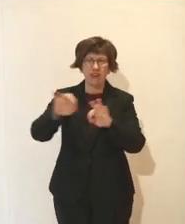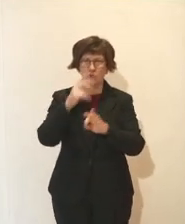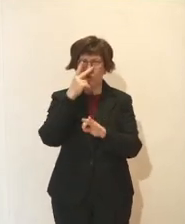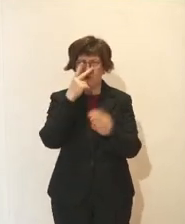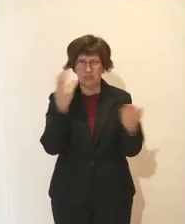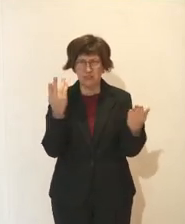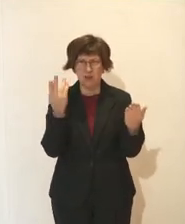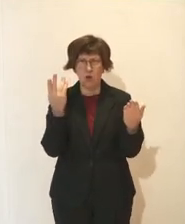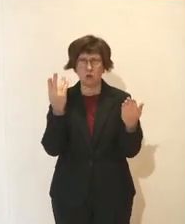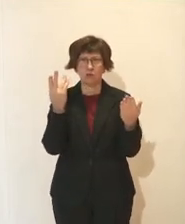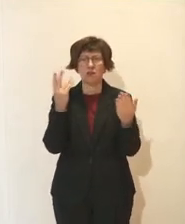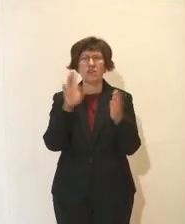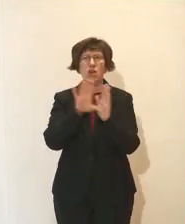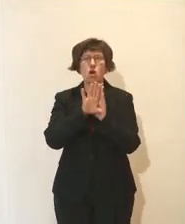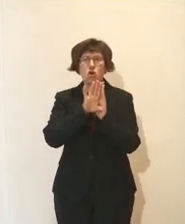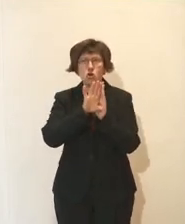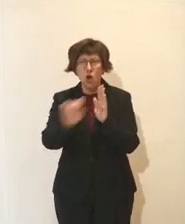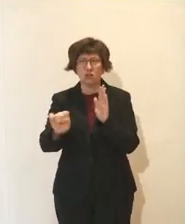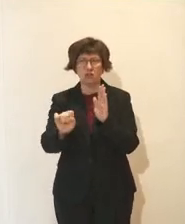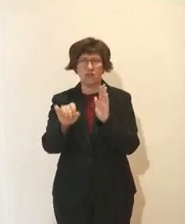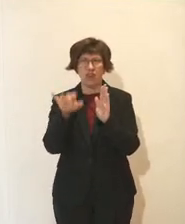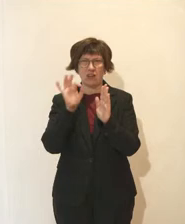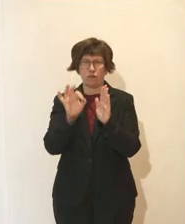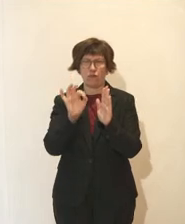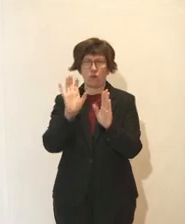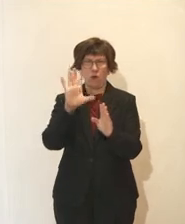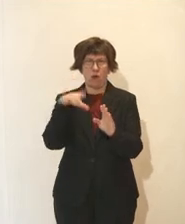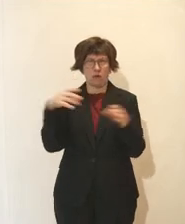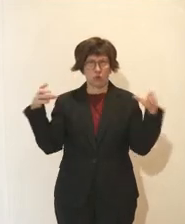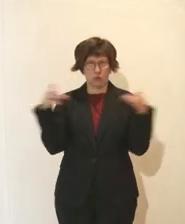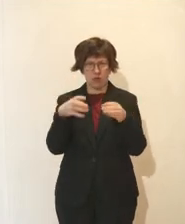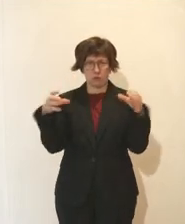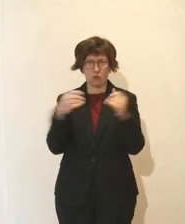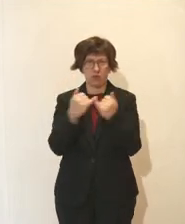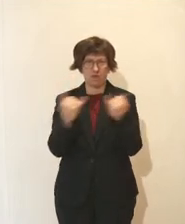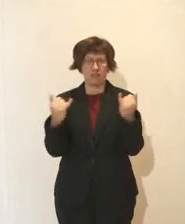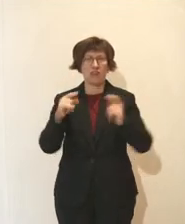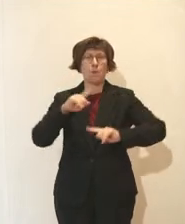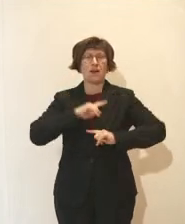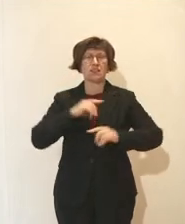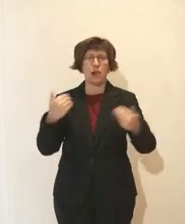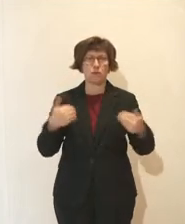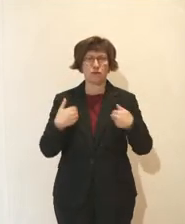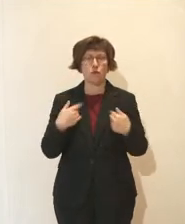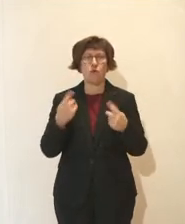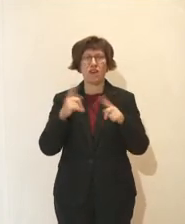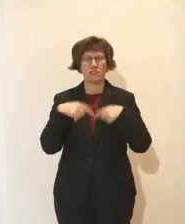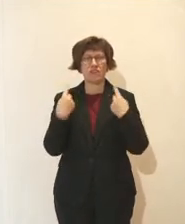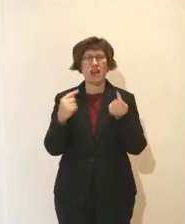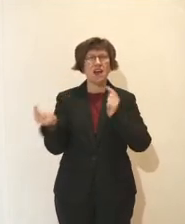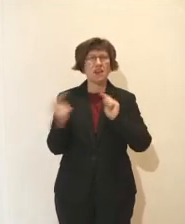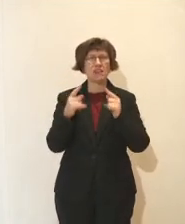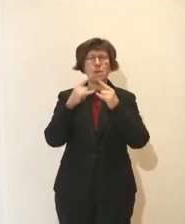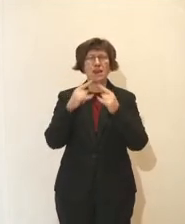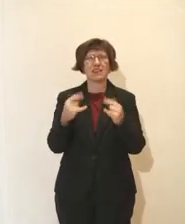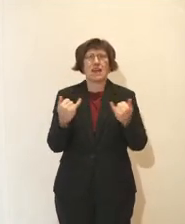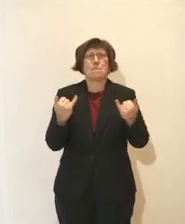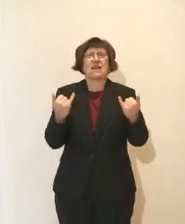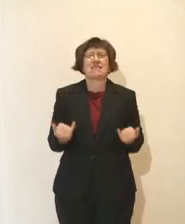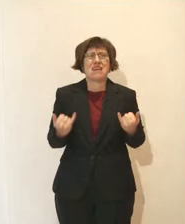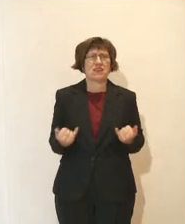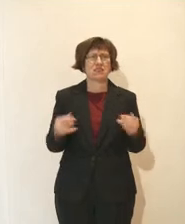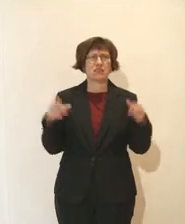und den konsequenzen die das für unser miteinander hat trotzdem bin ich sehr froh dass wir das hatten camp jetzt miteinander